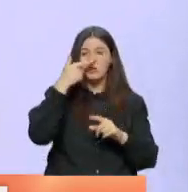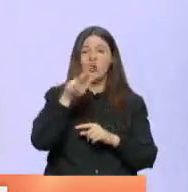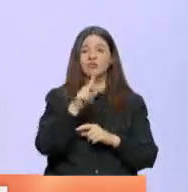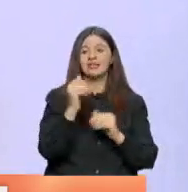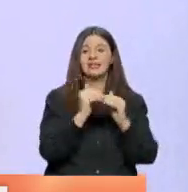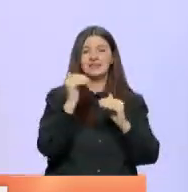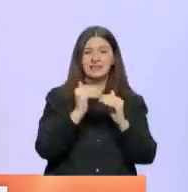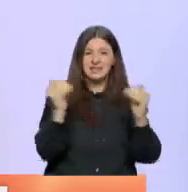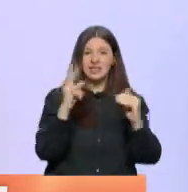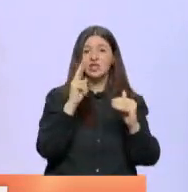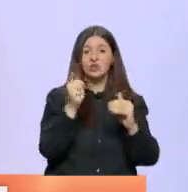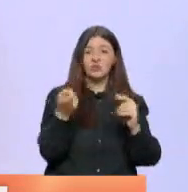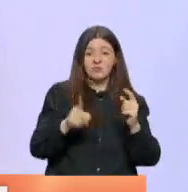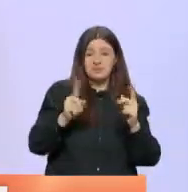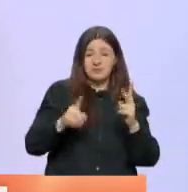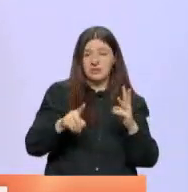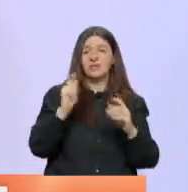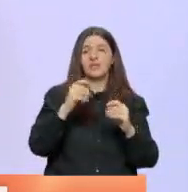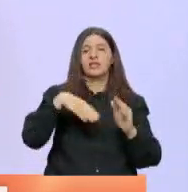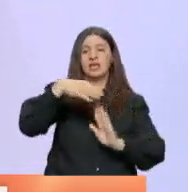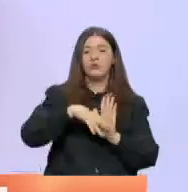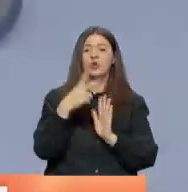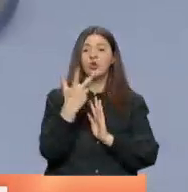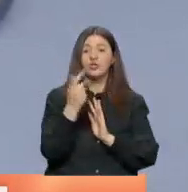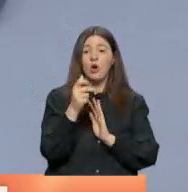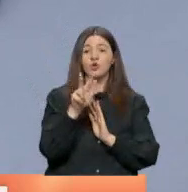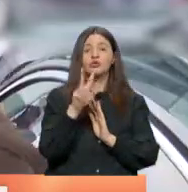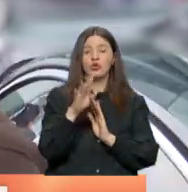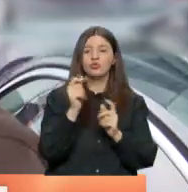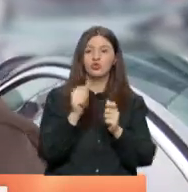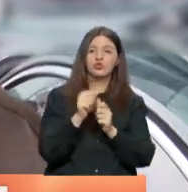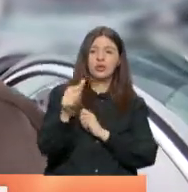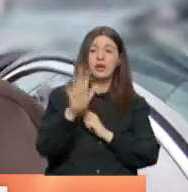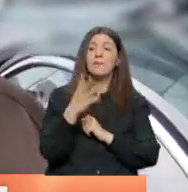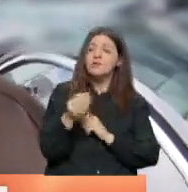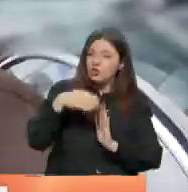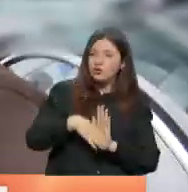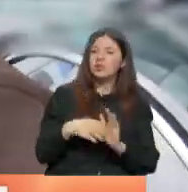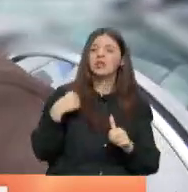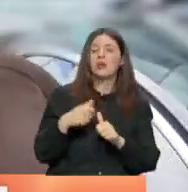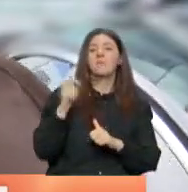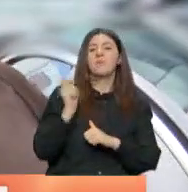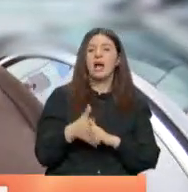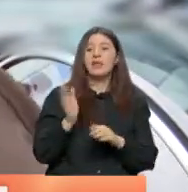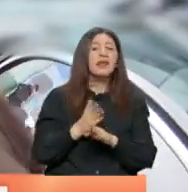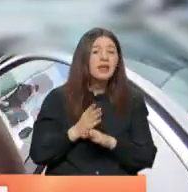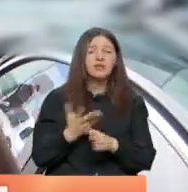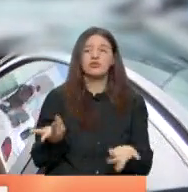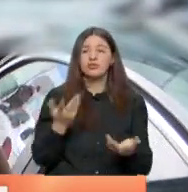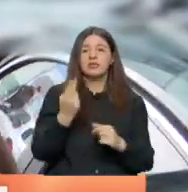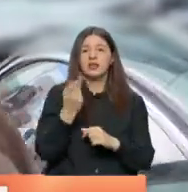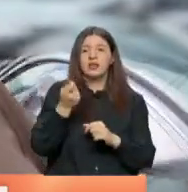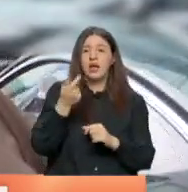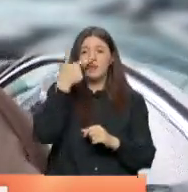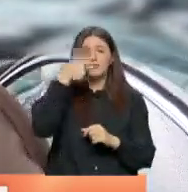lira sınırından 2 gün üst üste yapılan indirimle 3 lira 34 kuruş uzaklaştı. 5 lirada inse yine yüksek. Niye yüksek? Zaten 7